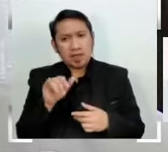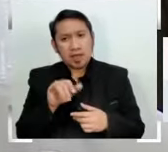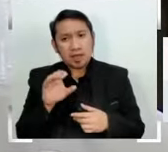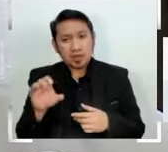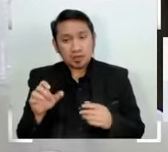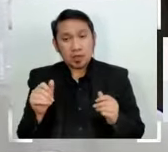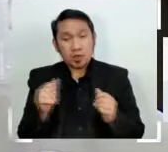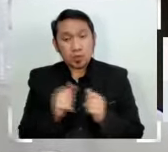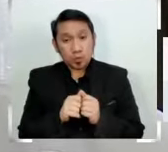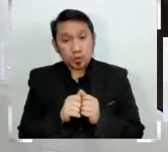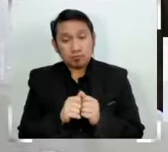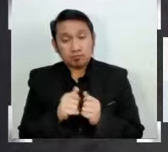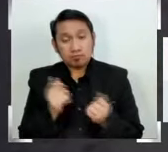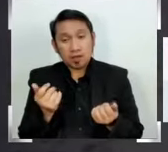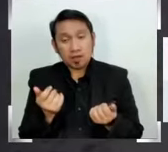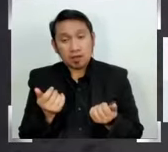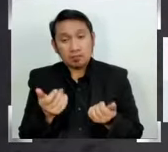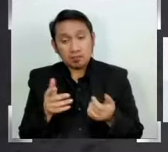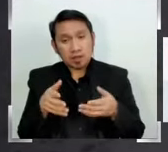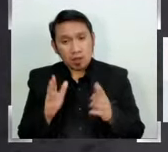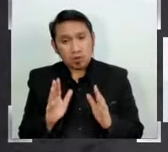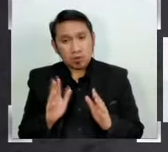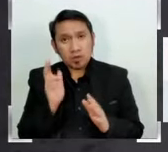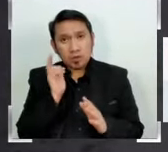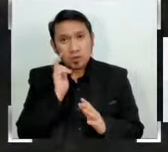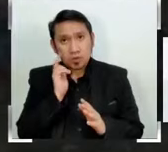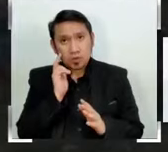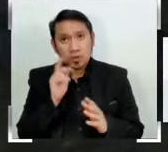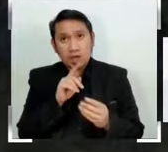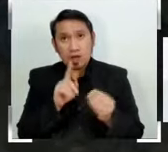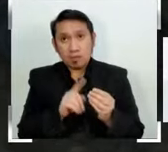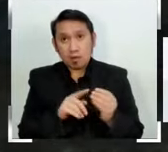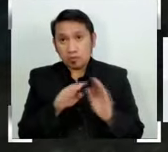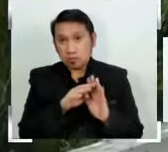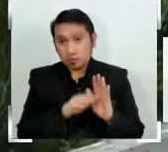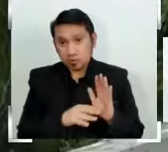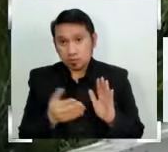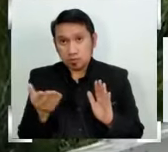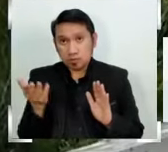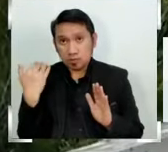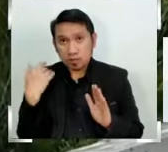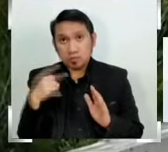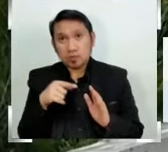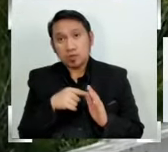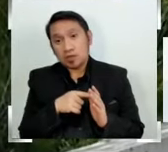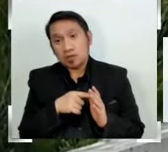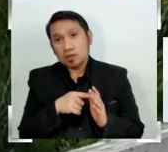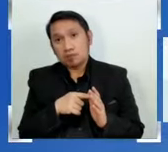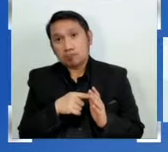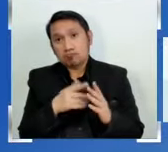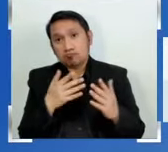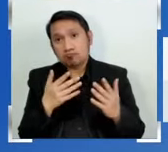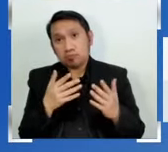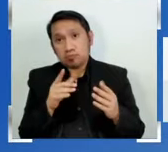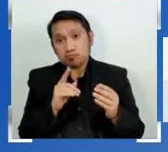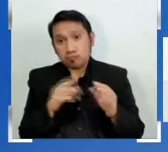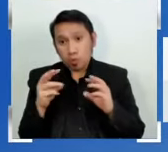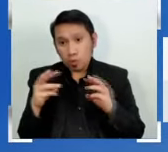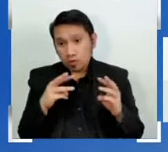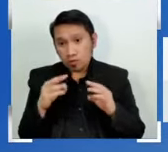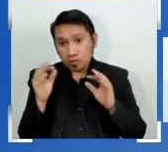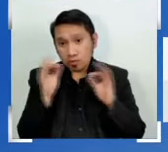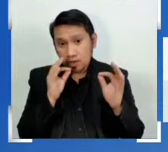Pangulong Duterte at iba pang opisyal ang mga patayan noong kampanya kontra droga. Matapos ang mahigit isang buwan, nag-abiso